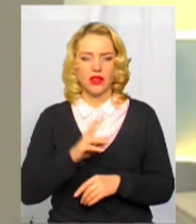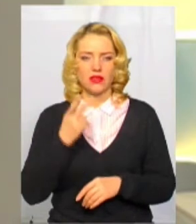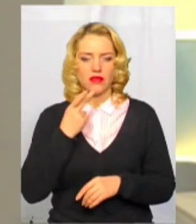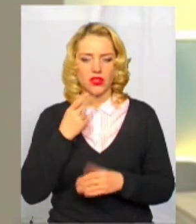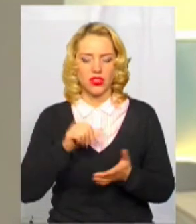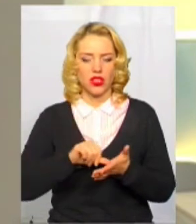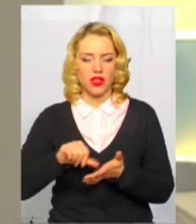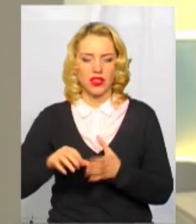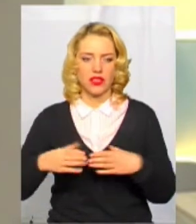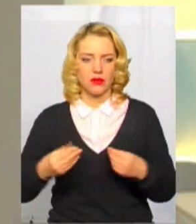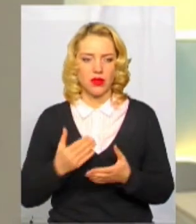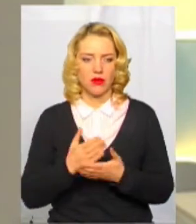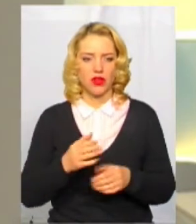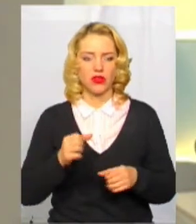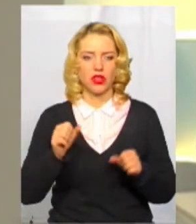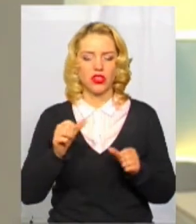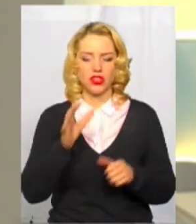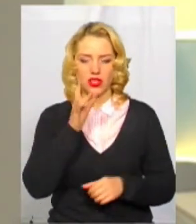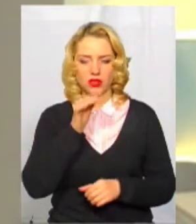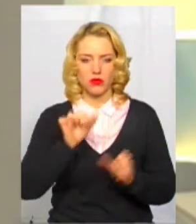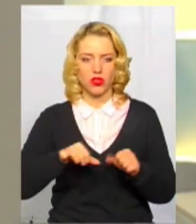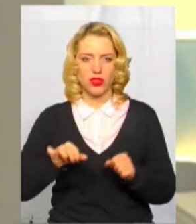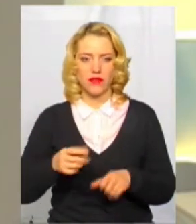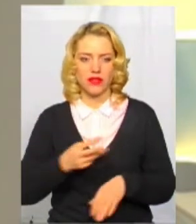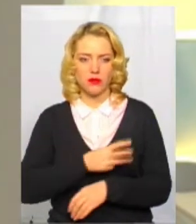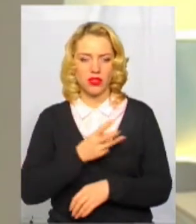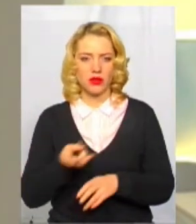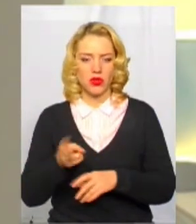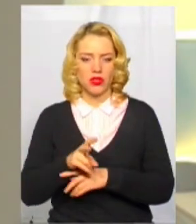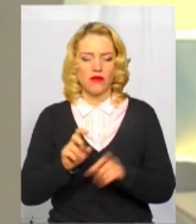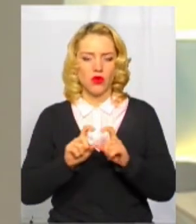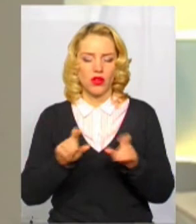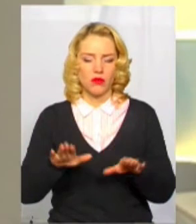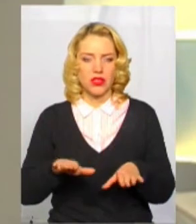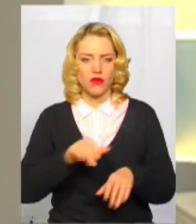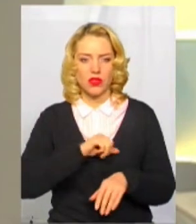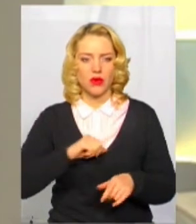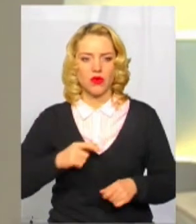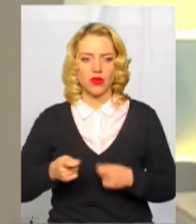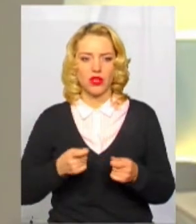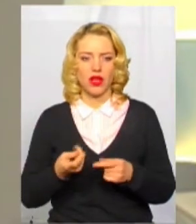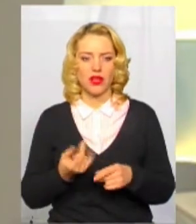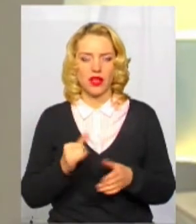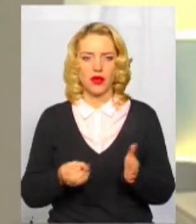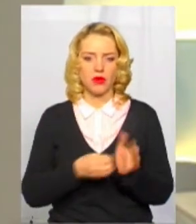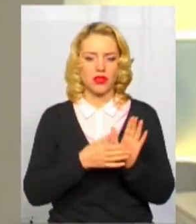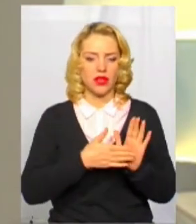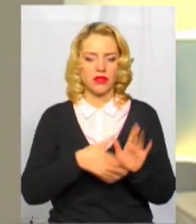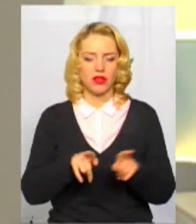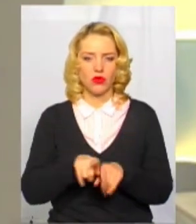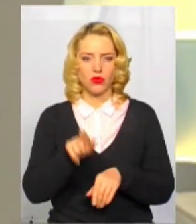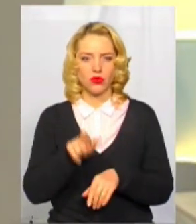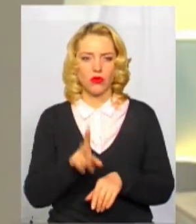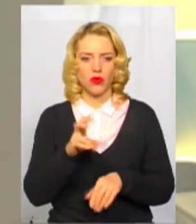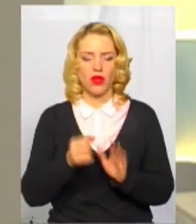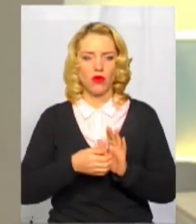сім'ї мають час, можливість, може бажання прийти в органи місцевого самоврядування і поставити таку особу на облік для того, щоб ми